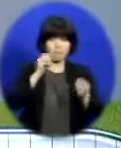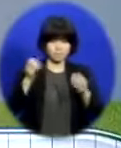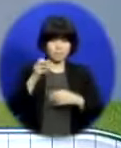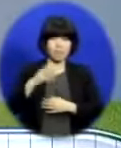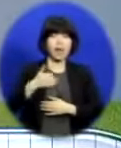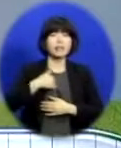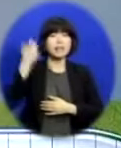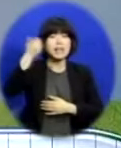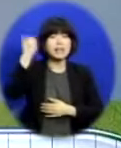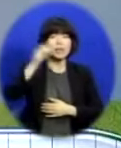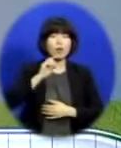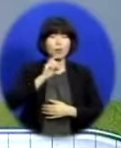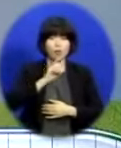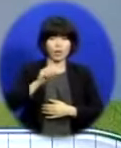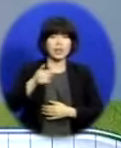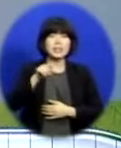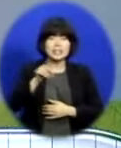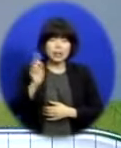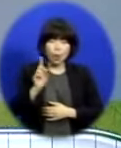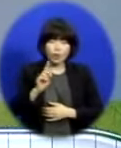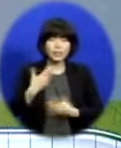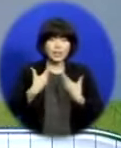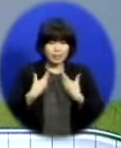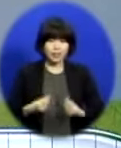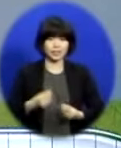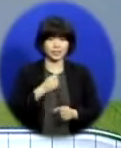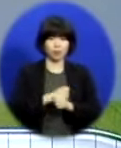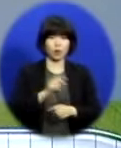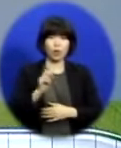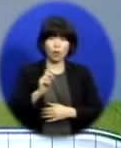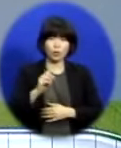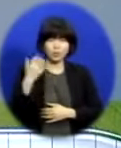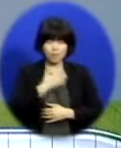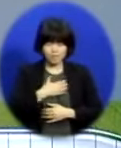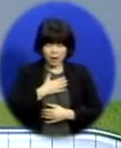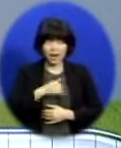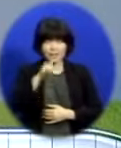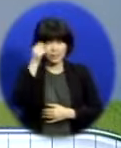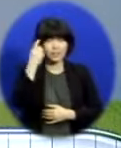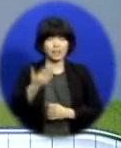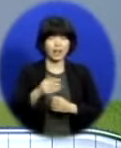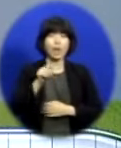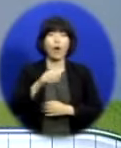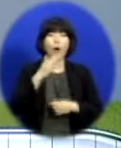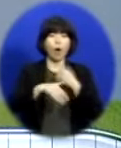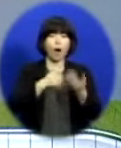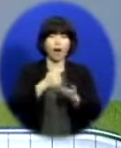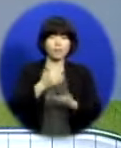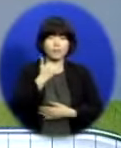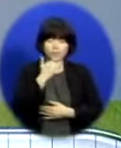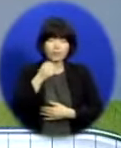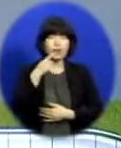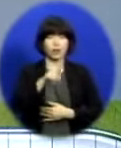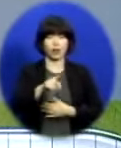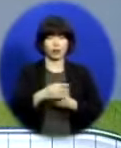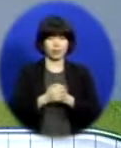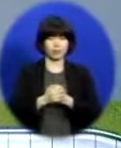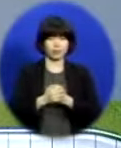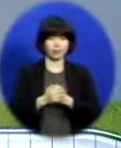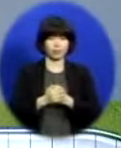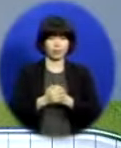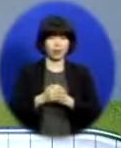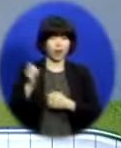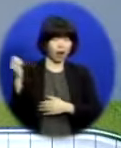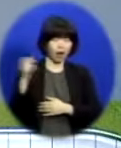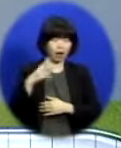영혼아 내가 어찌하여 그렇게 낙심하며 어찌하여 그렇게 괴로워 하느냐 너는 하나님을 기다려라